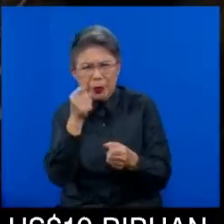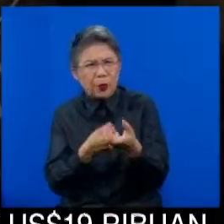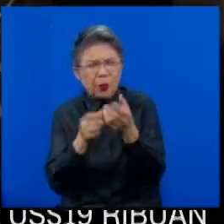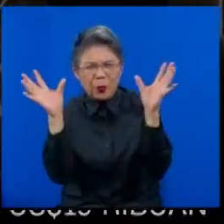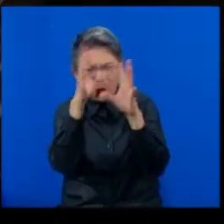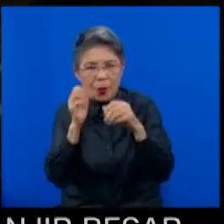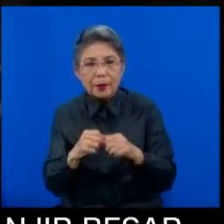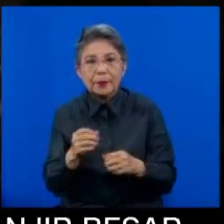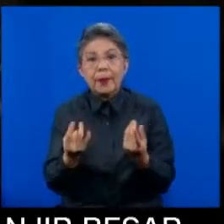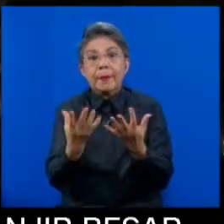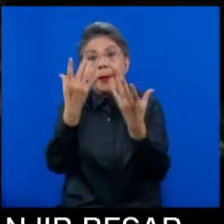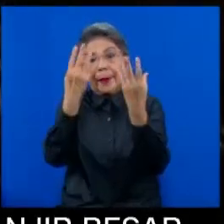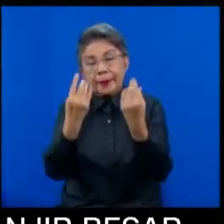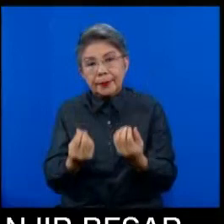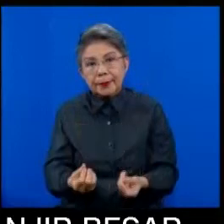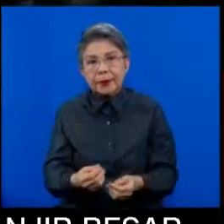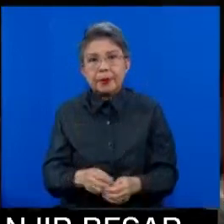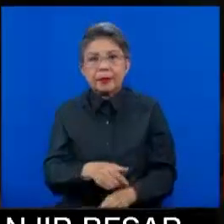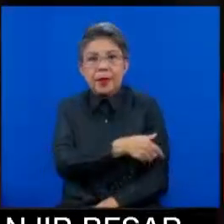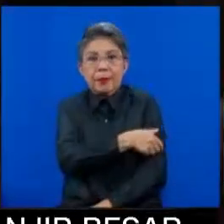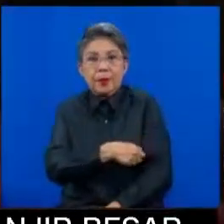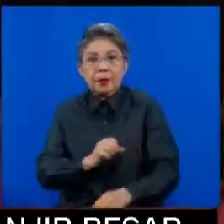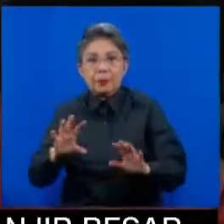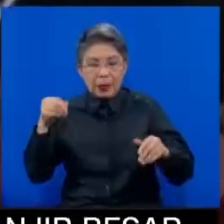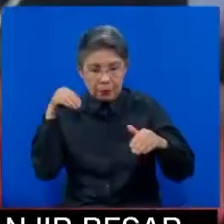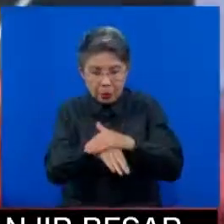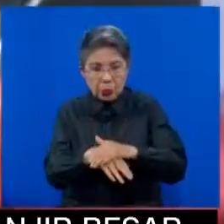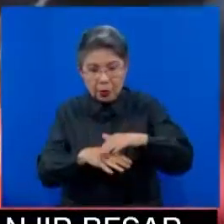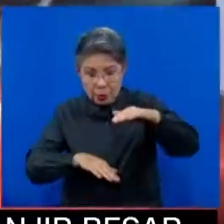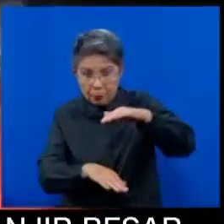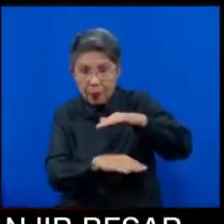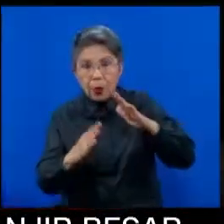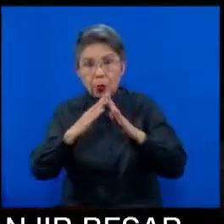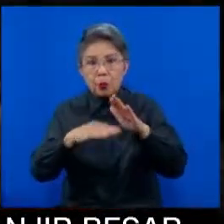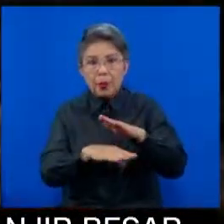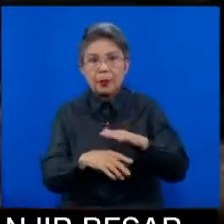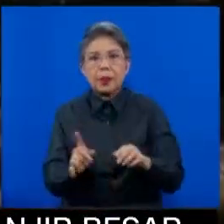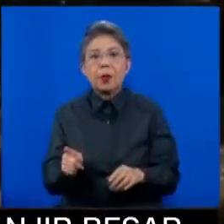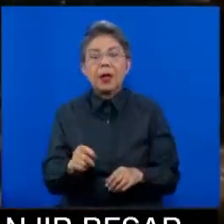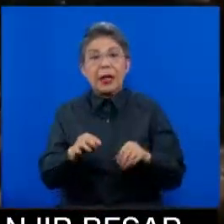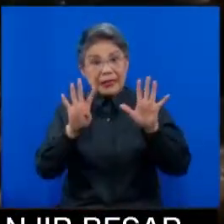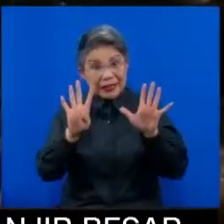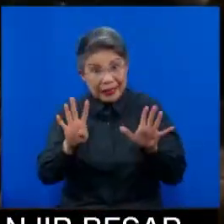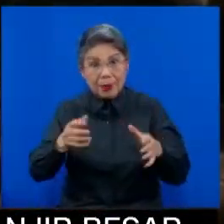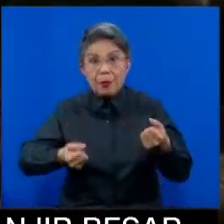dapat dipadamkan tidak lama setelah personil damkar berhasil masuk ke dalam basement rumah. Diketahui terdapat